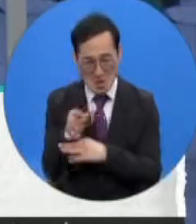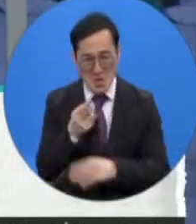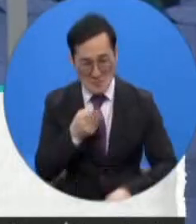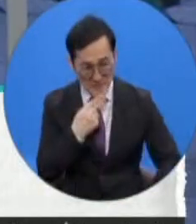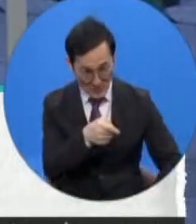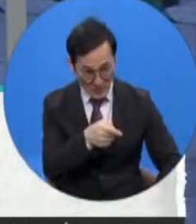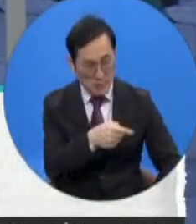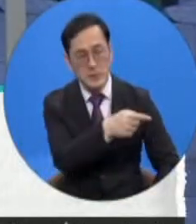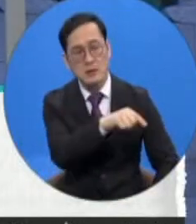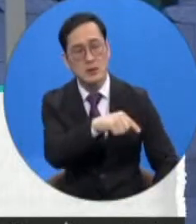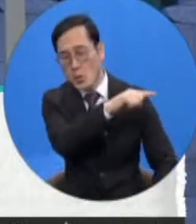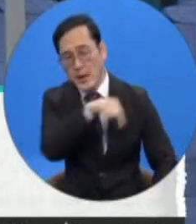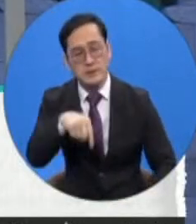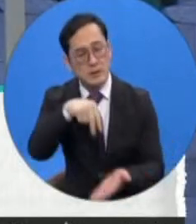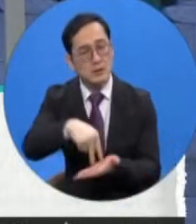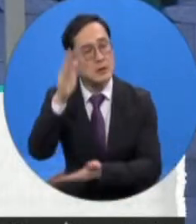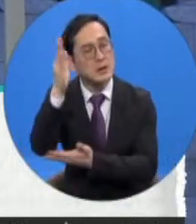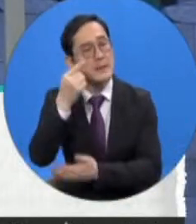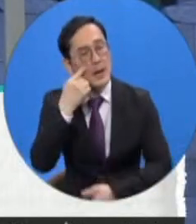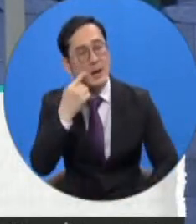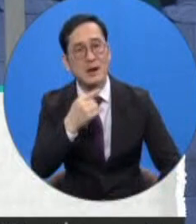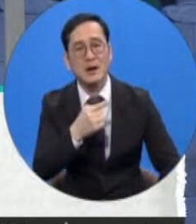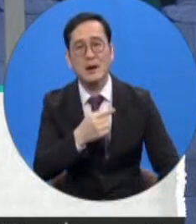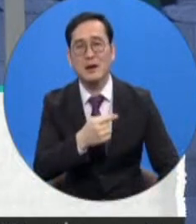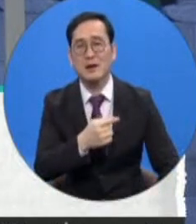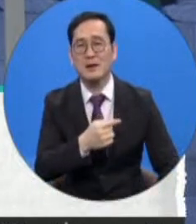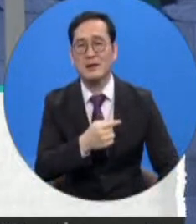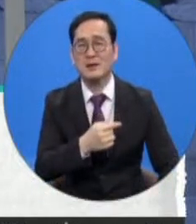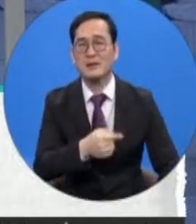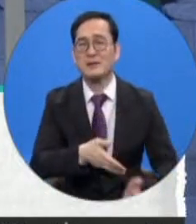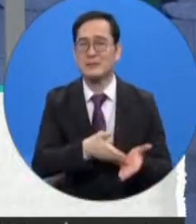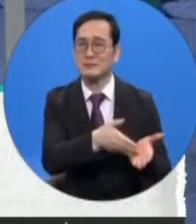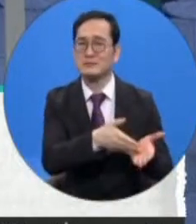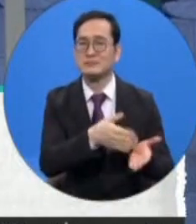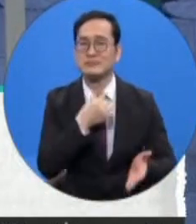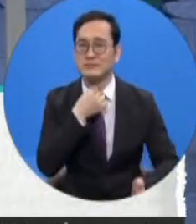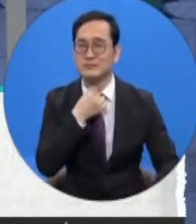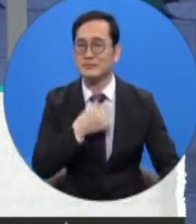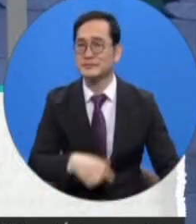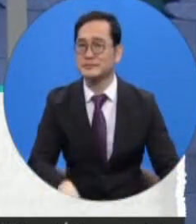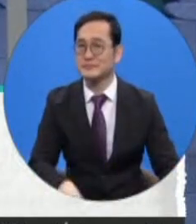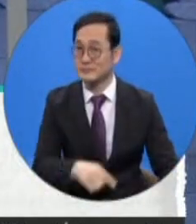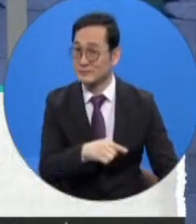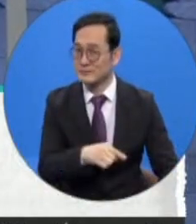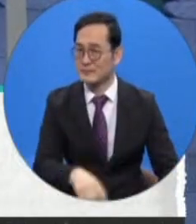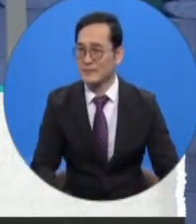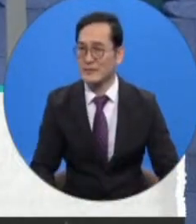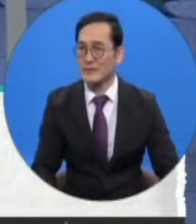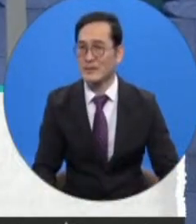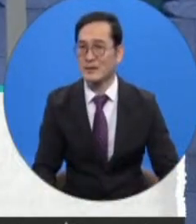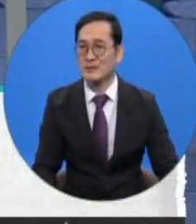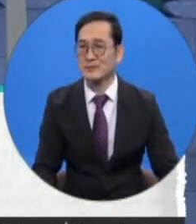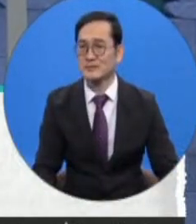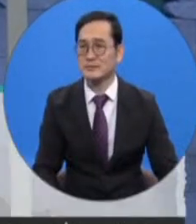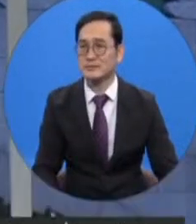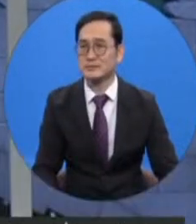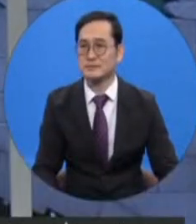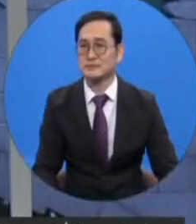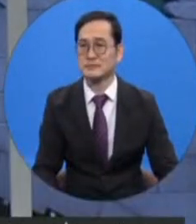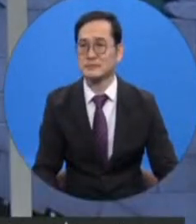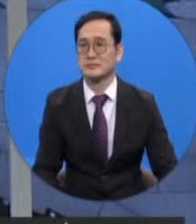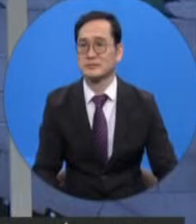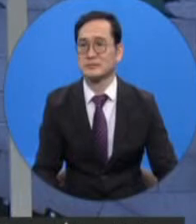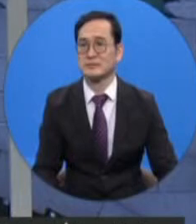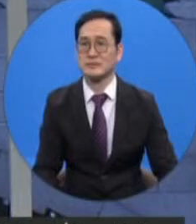김용주 의원님, 네. 그러니까 마사지 업소에 가서 마사지를 받은 것은 맞습니까? 아니면 마사지를 안 받았는데